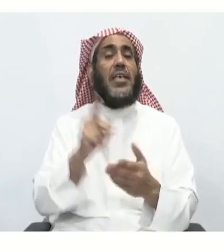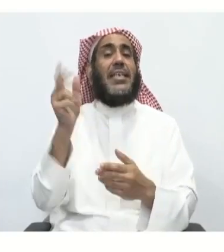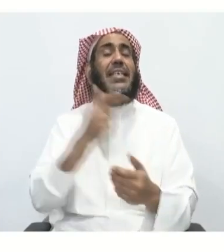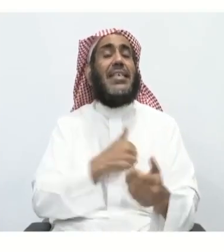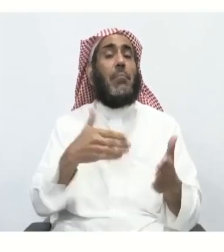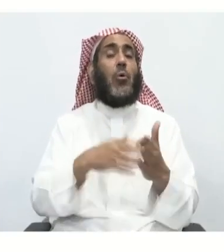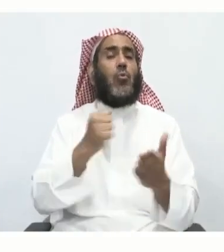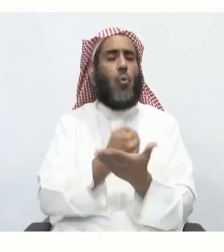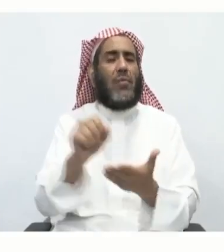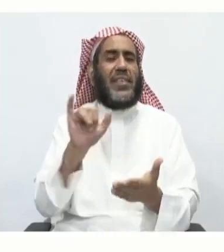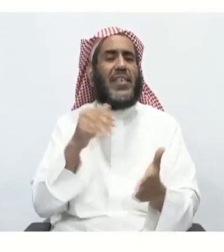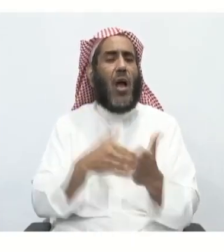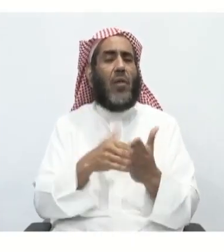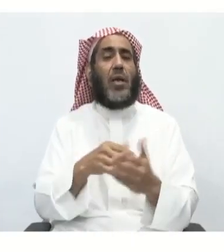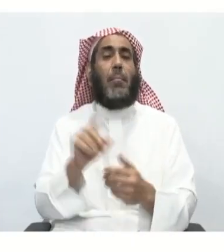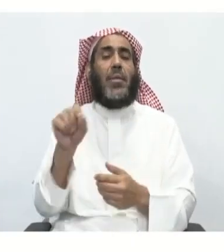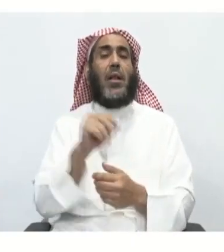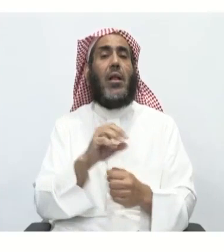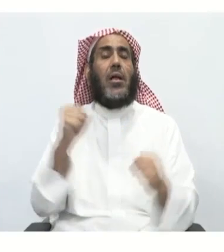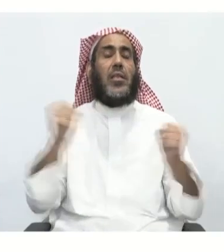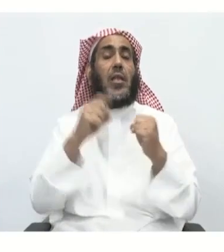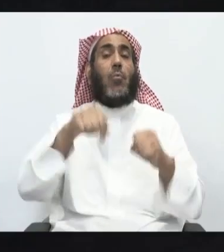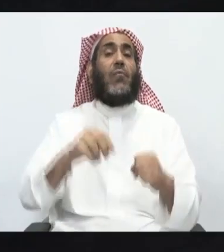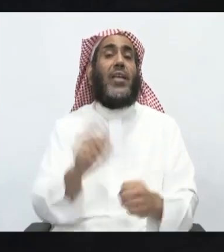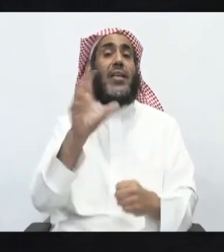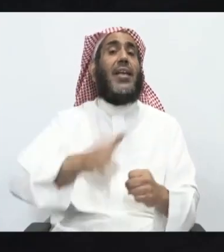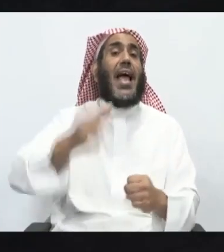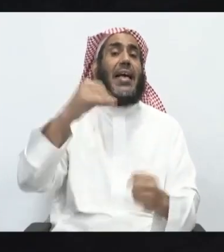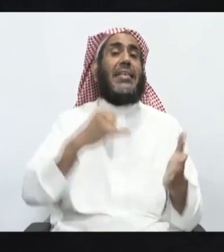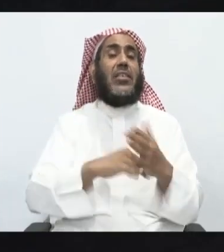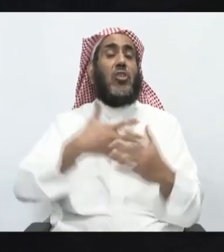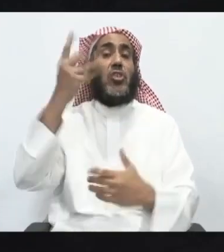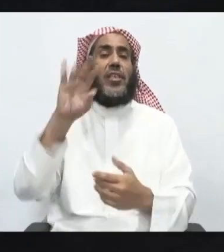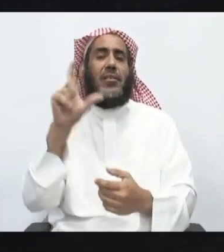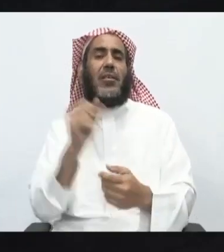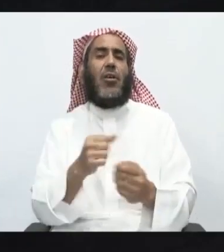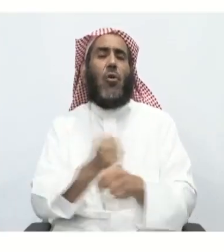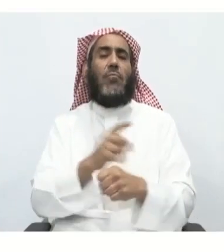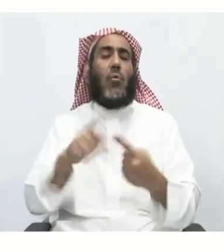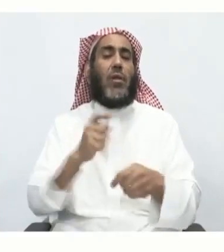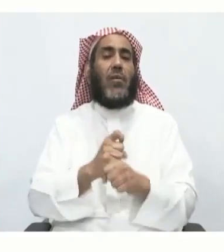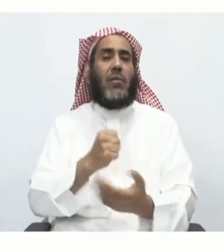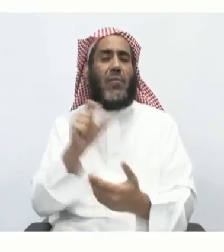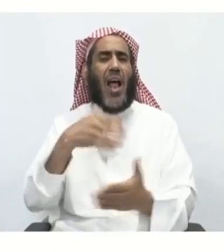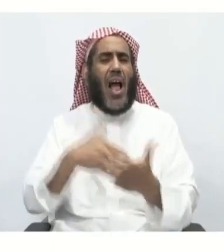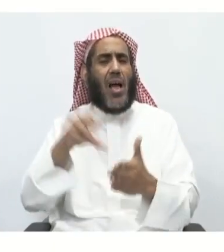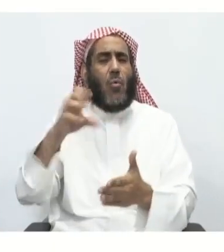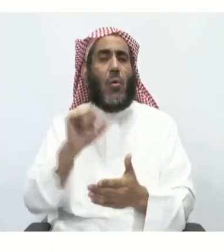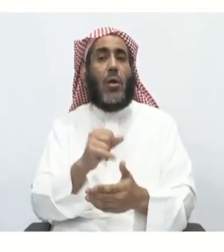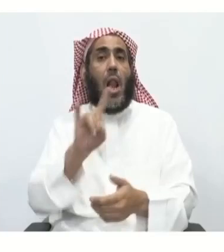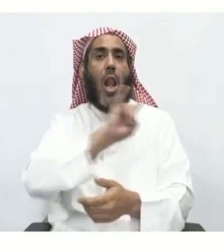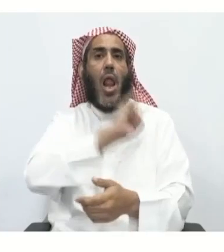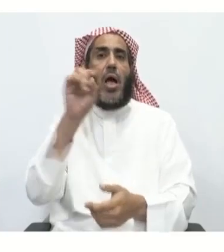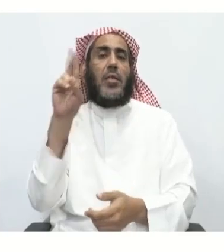منقوص حذفت ياؤه مثل اتدرب في ناد جديد فعل حذف منه حرف العله تقول مثلا لا